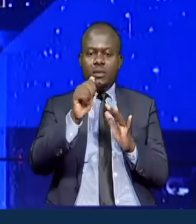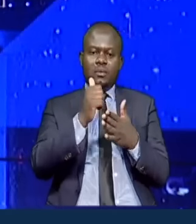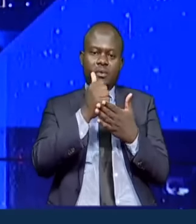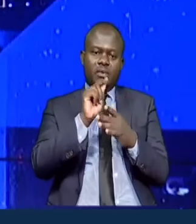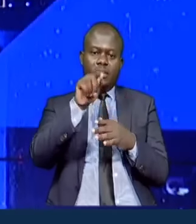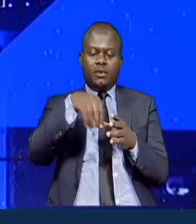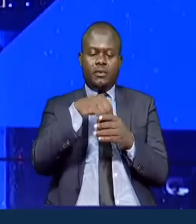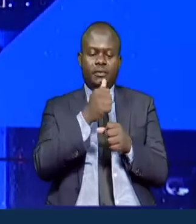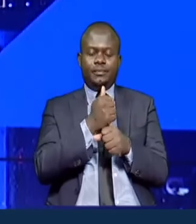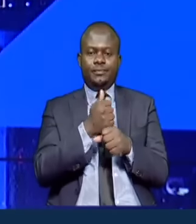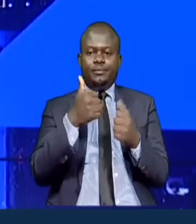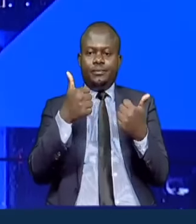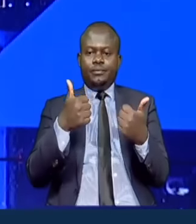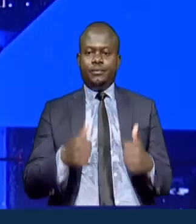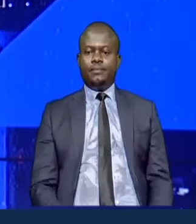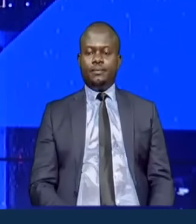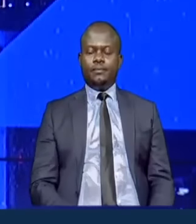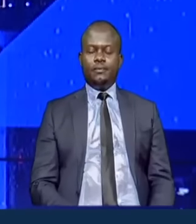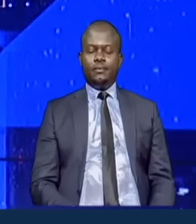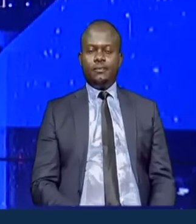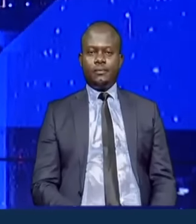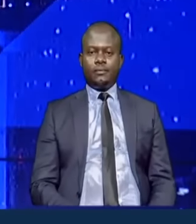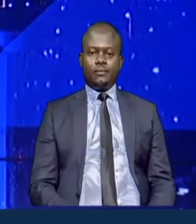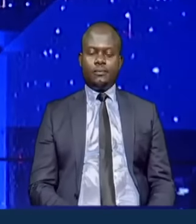ry'umurimo. Reka tubase Patience Ishimwe yafatanyije na Oscar.